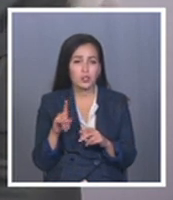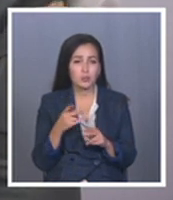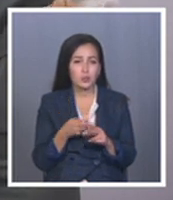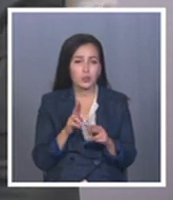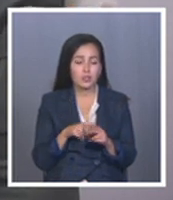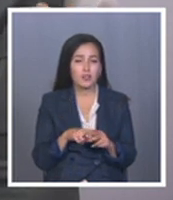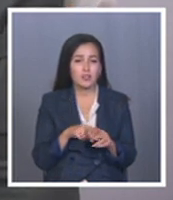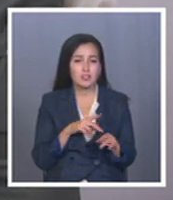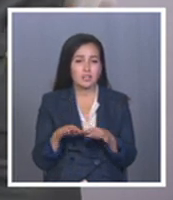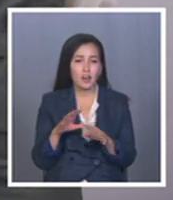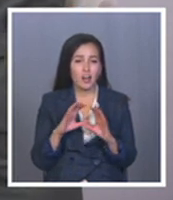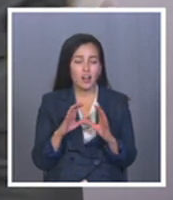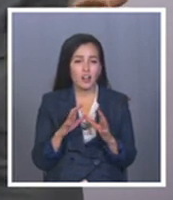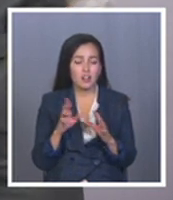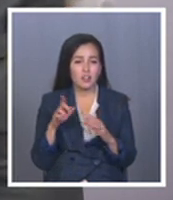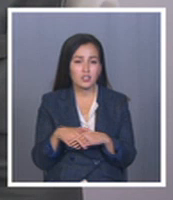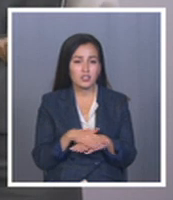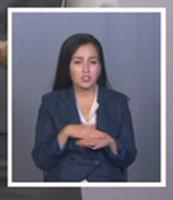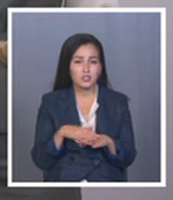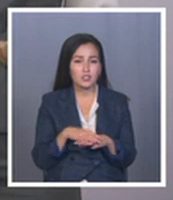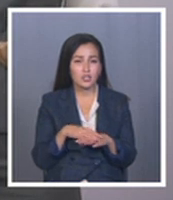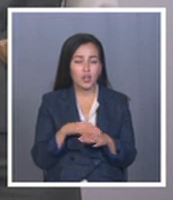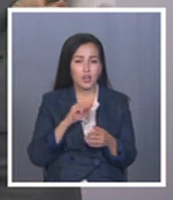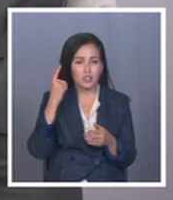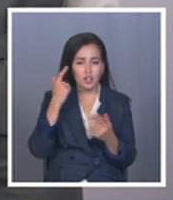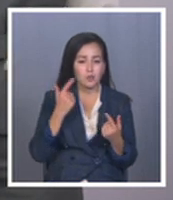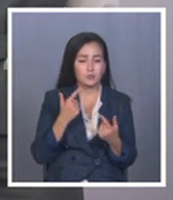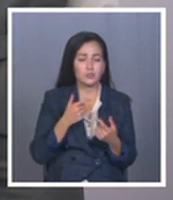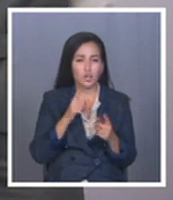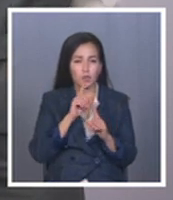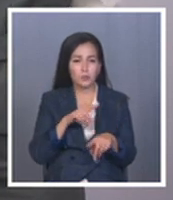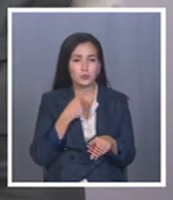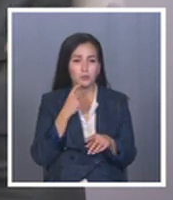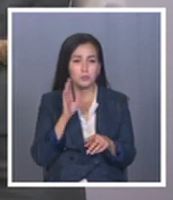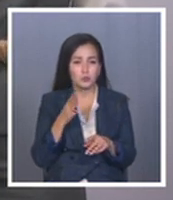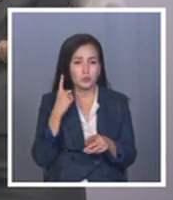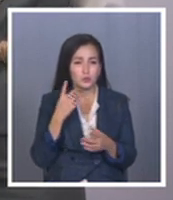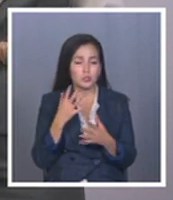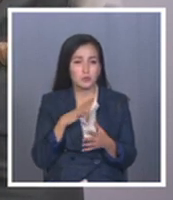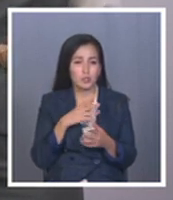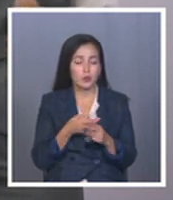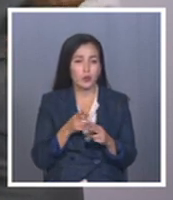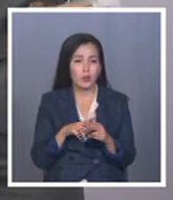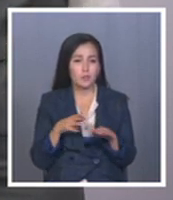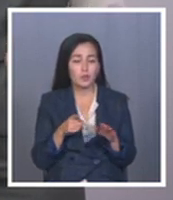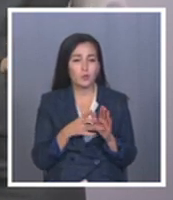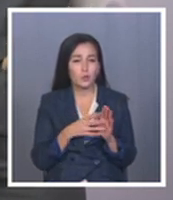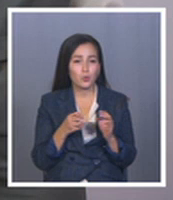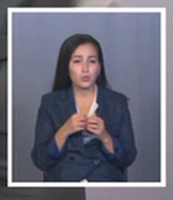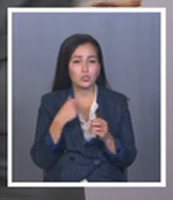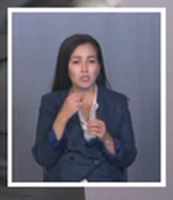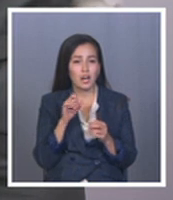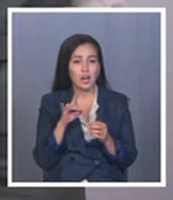істің халықтың сауат ашуын тежейтінін түсінеді. Осыдан кейін 1910 жылдан бастап араб